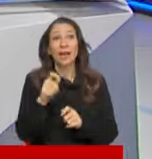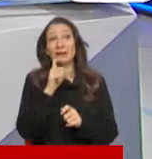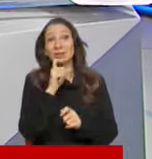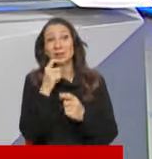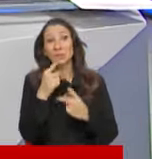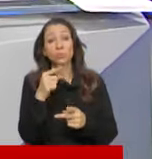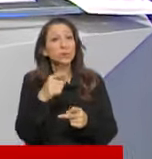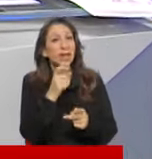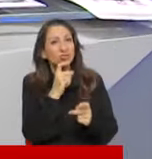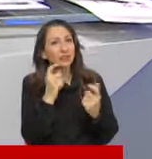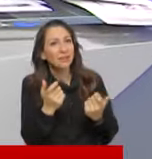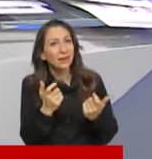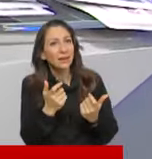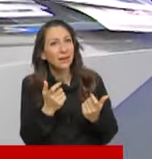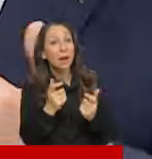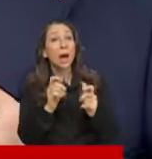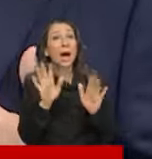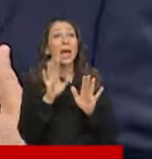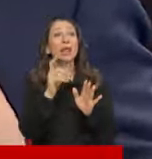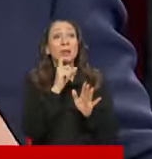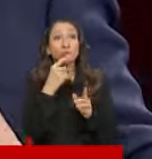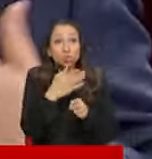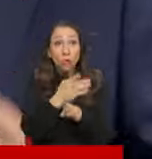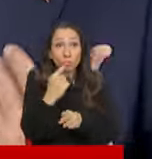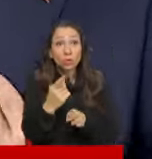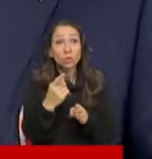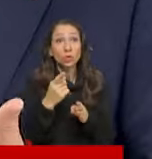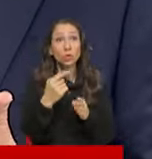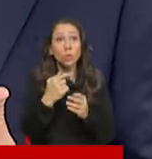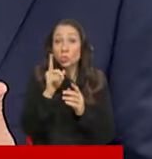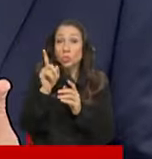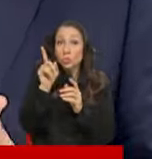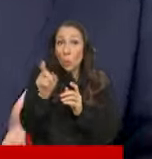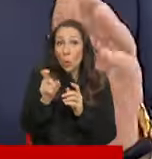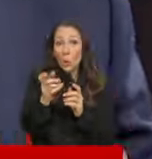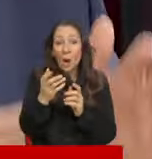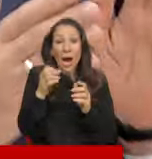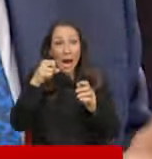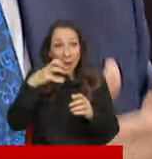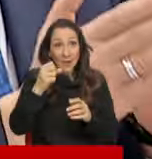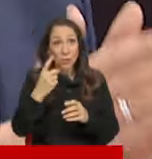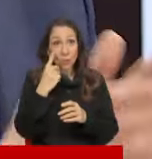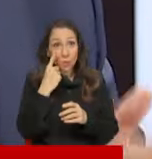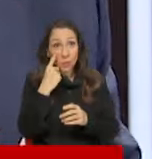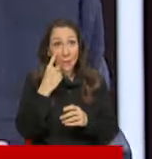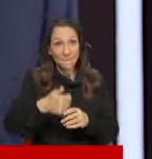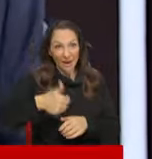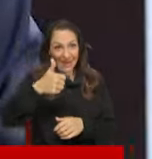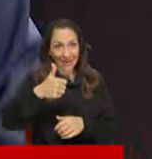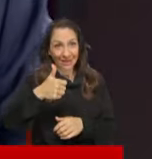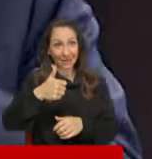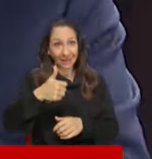diyebilirsiniz yanlışlık nerede Hayır yanlış mı diyorsunuz doğru mu diyorsunuz onu onu soruyorum ben AK Parti hükümetinin